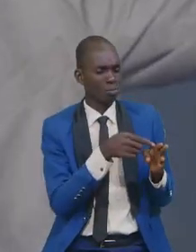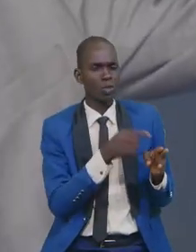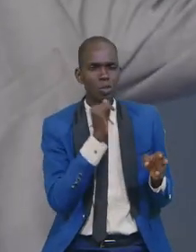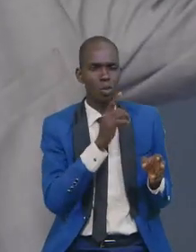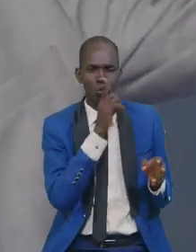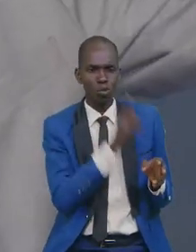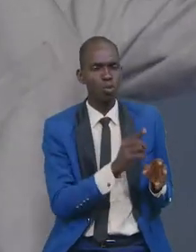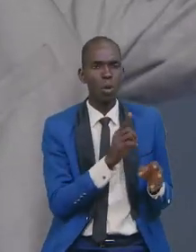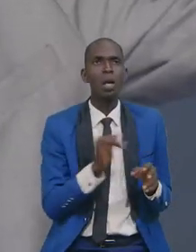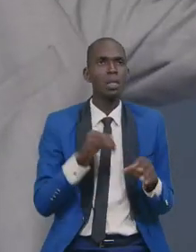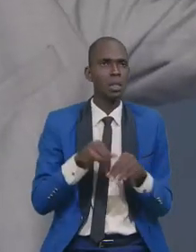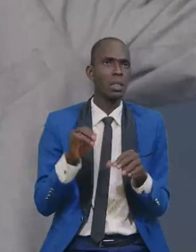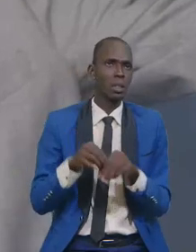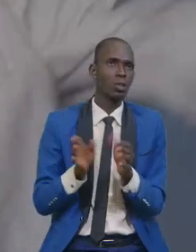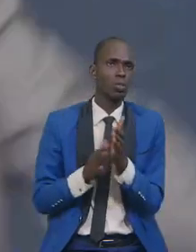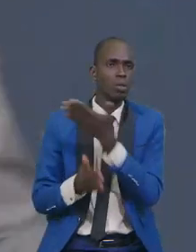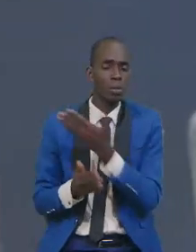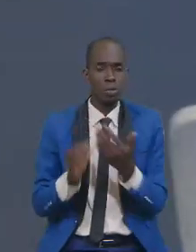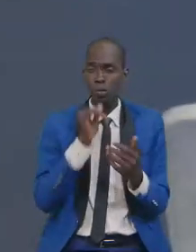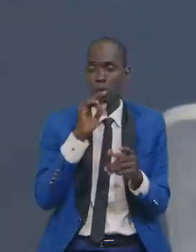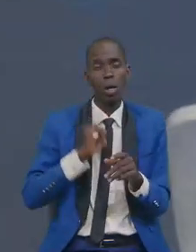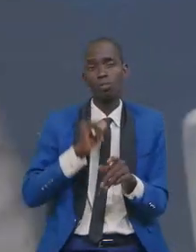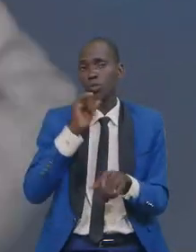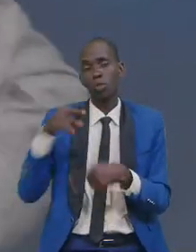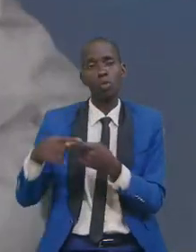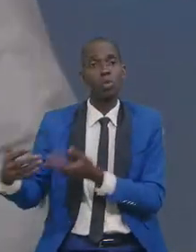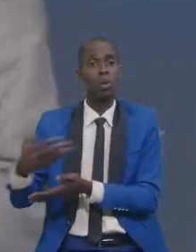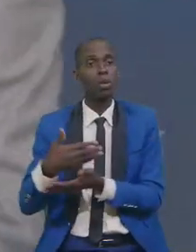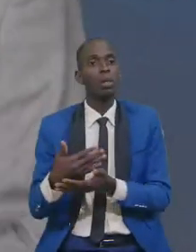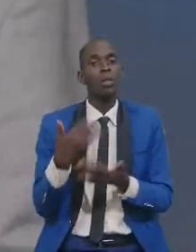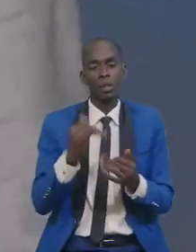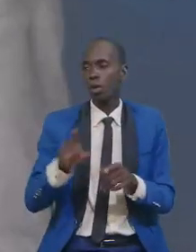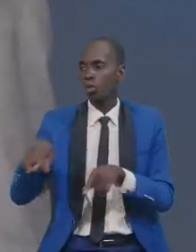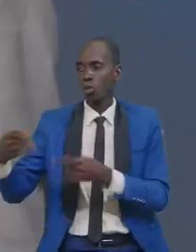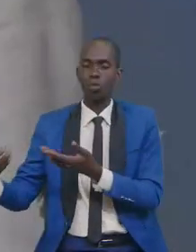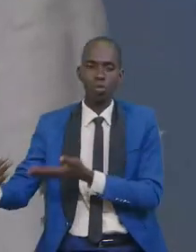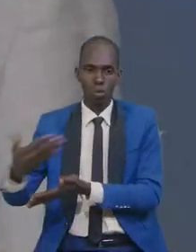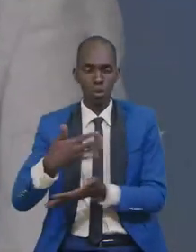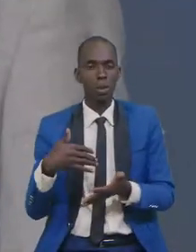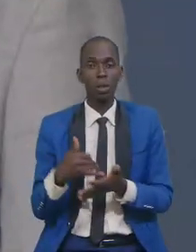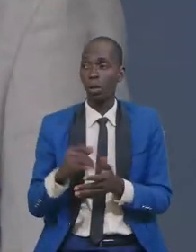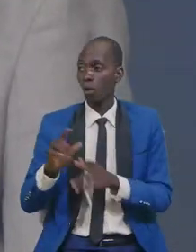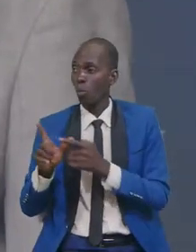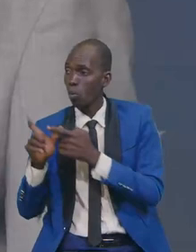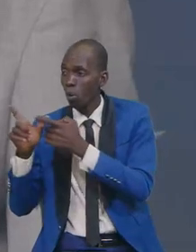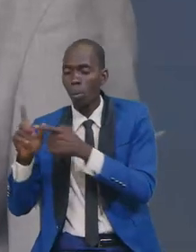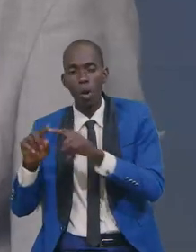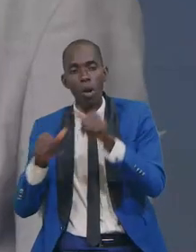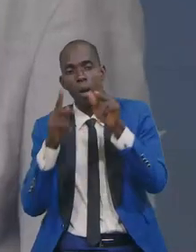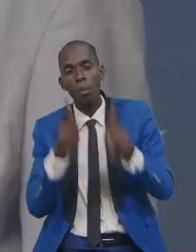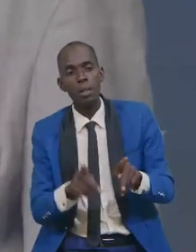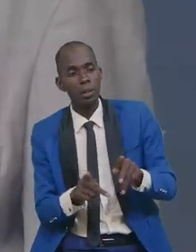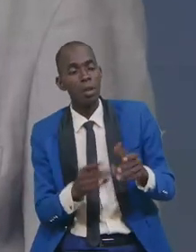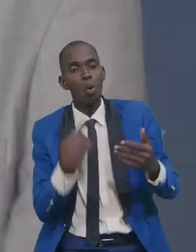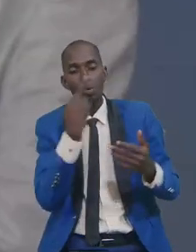diplôme? Ah, c'est encore à l'université. Bon, va chercher avant que tu ne reviennes. Quelqu'un